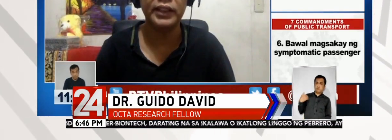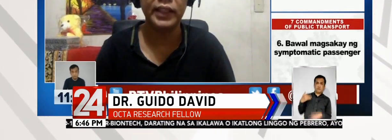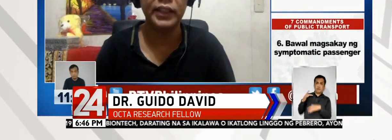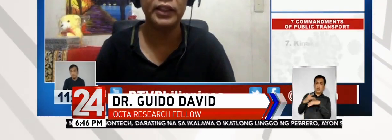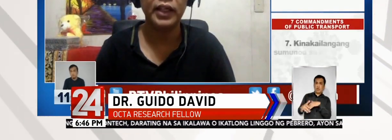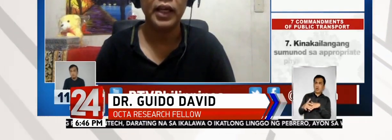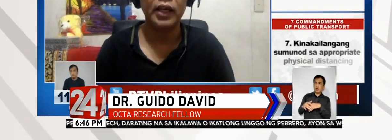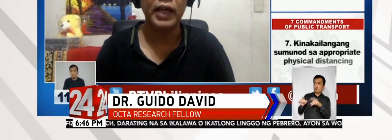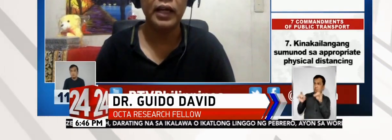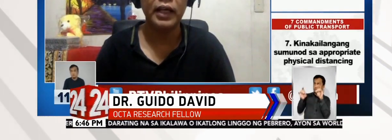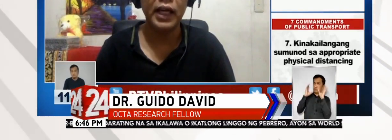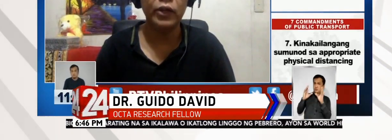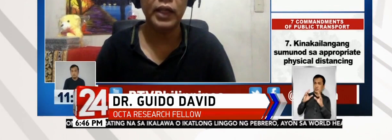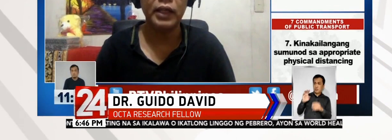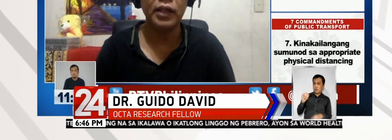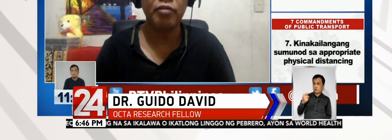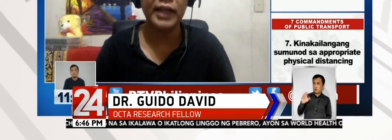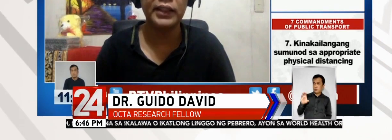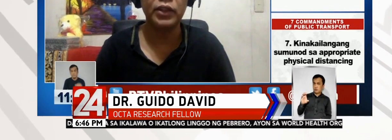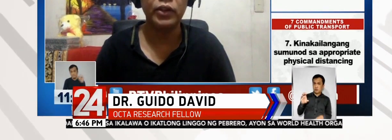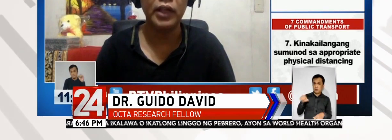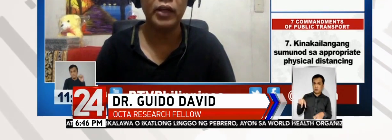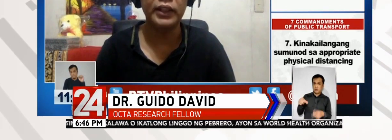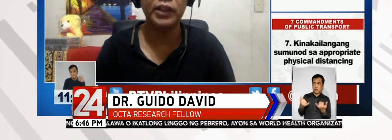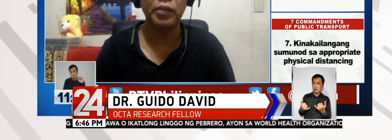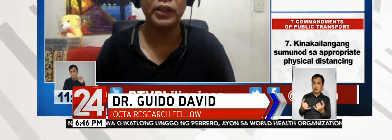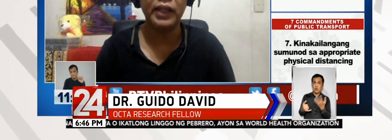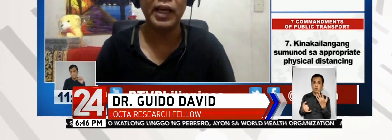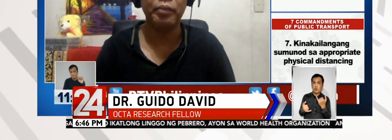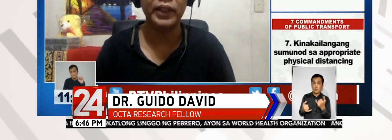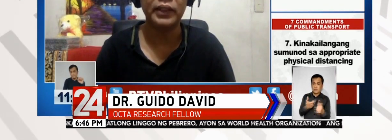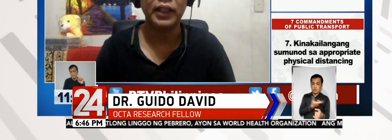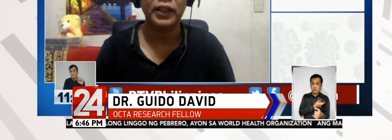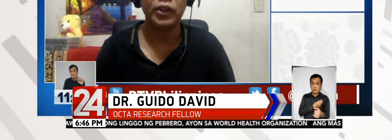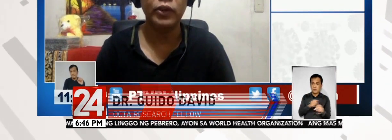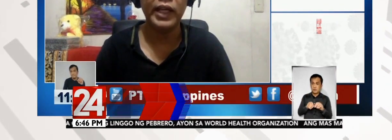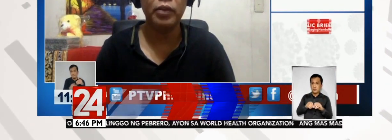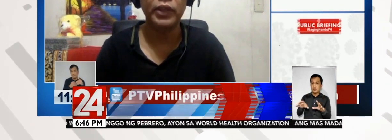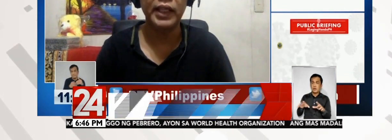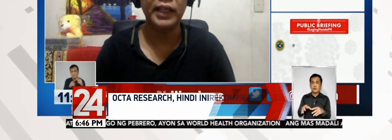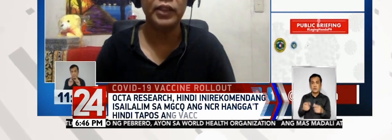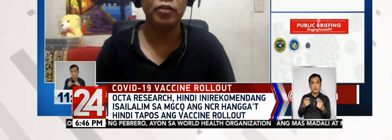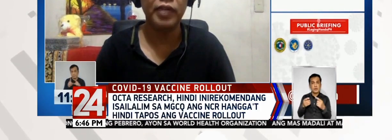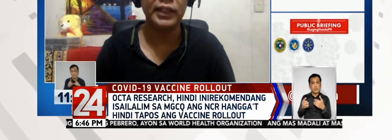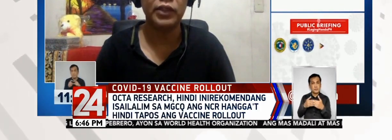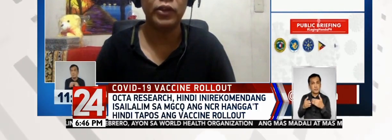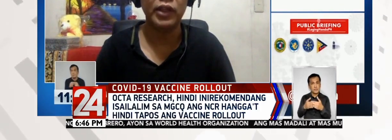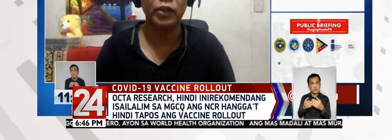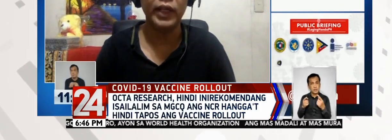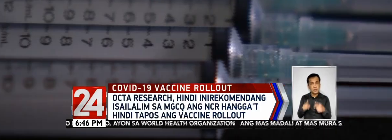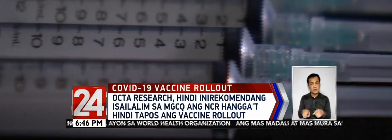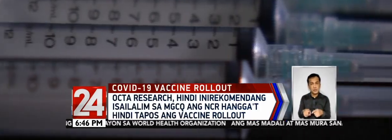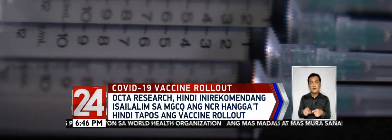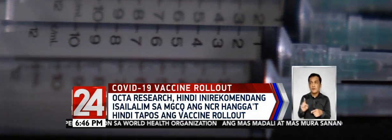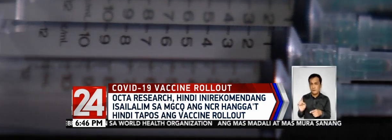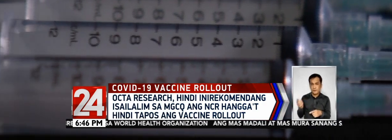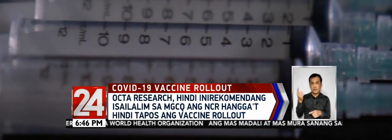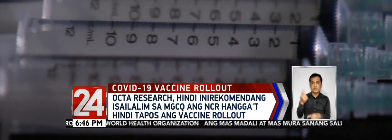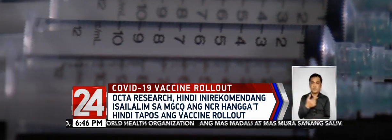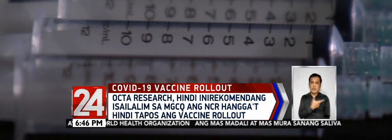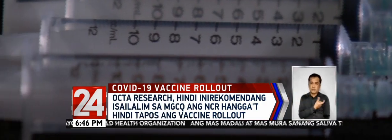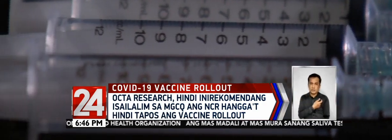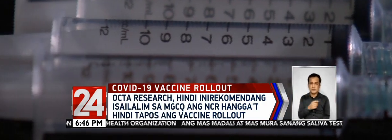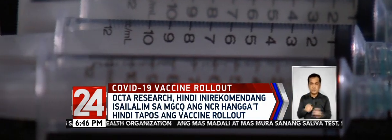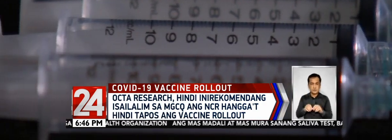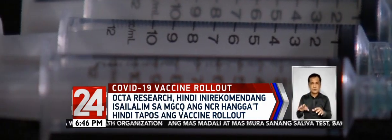MGCQ at this stage. Lalo na, the vaccine rollout is about to happen. So unahin muna natin yung vaccine rollout. We can't risk a